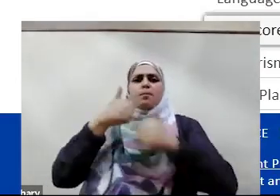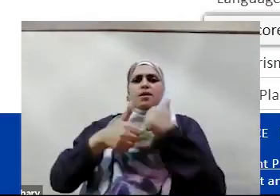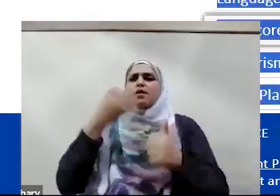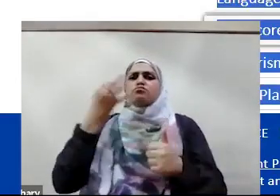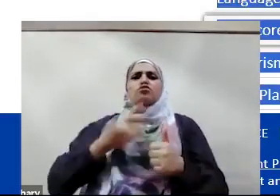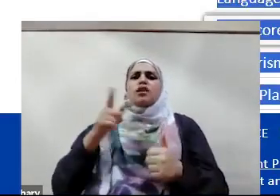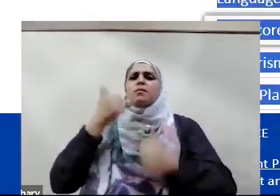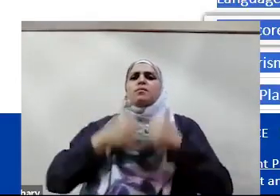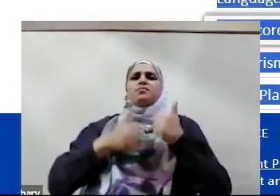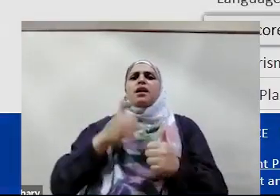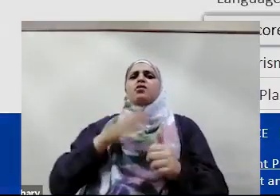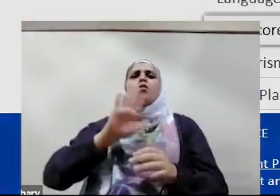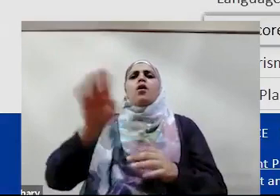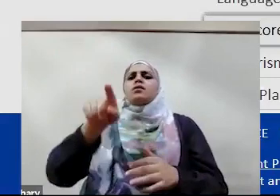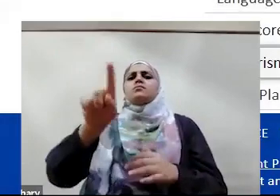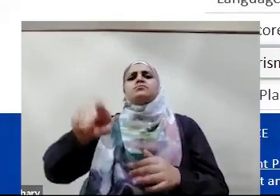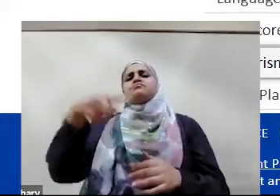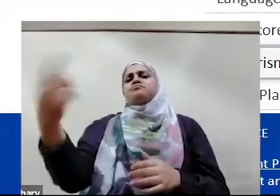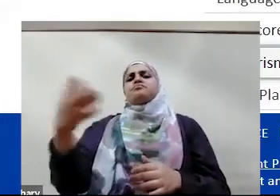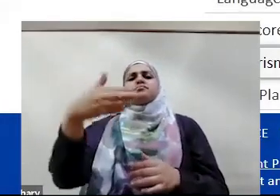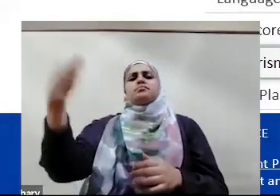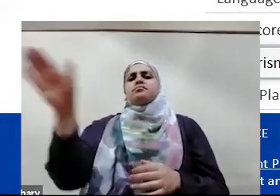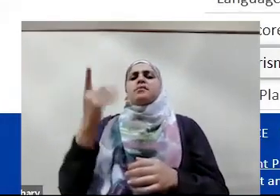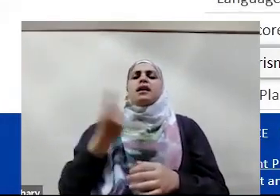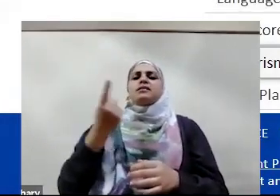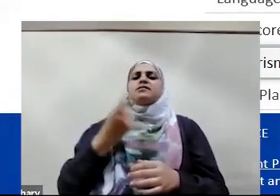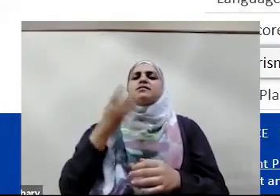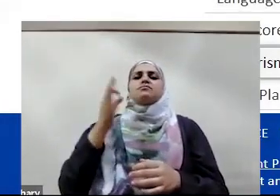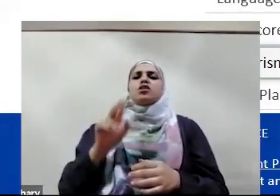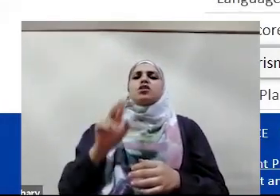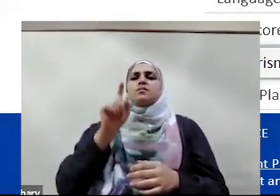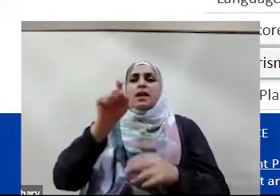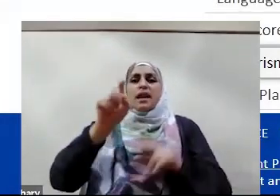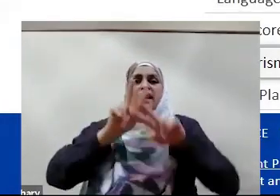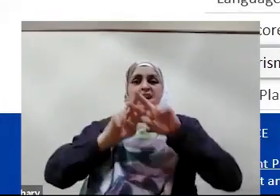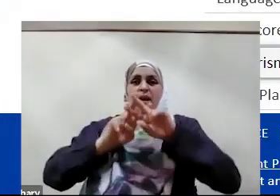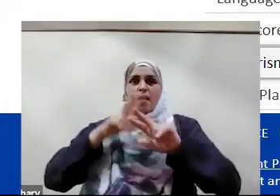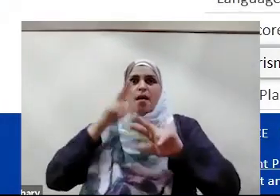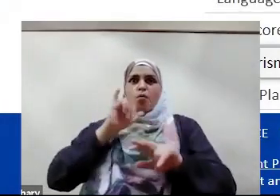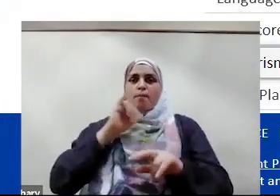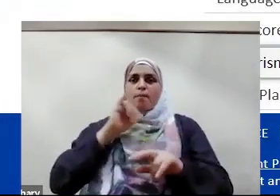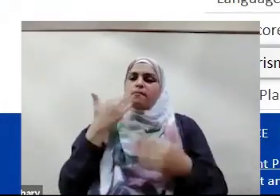امتحان، وبعدي الجزء ده، هتلاقوا حتى ما عليهوش علامة النجمة ولا أي حاجة.